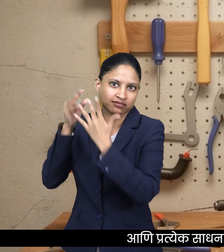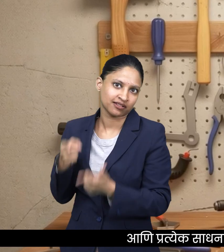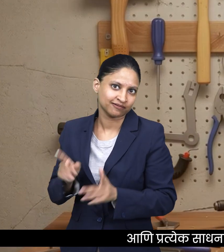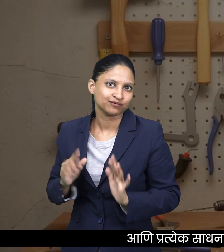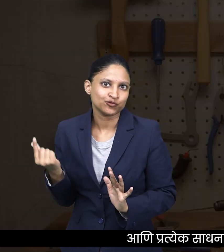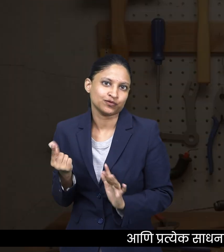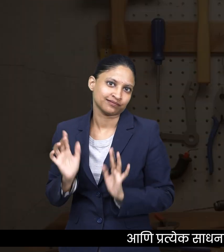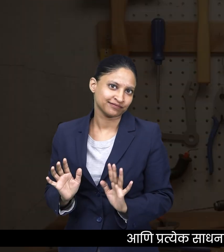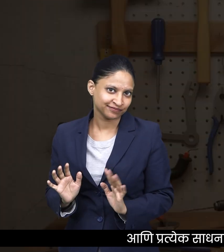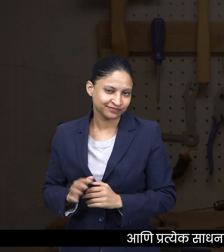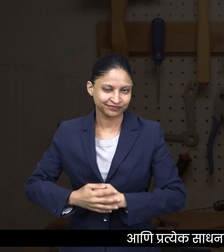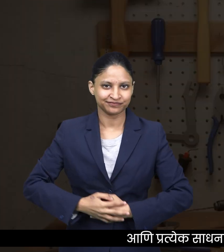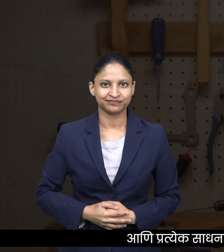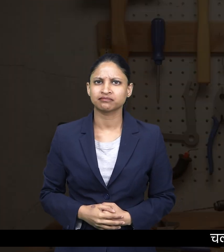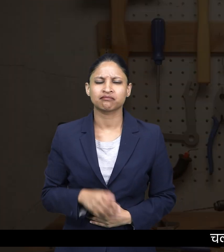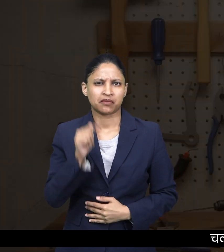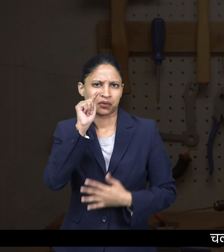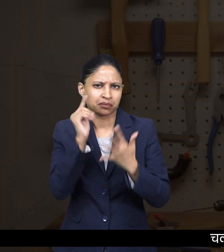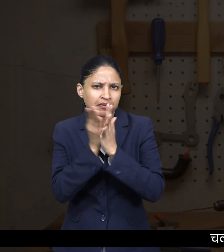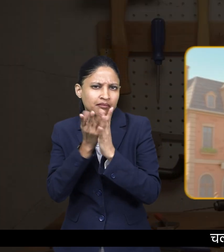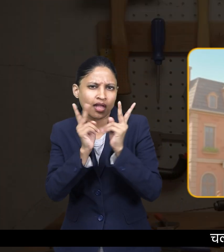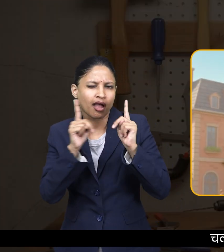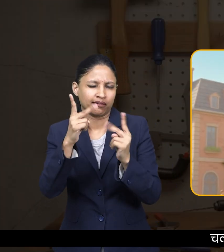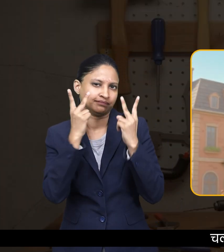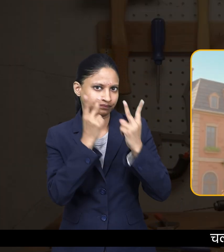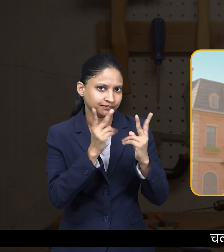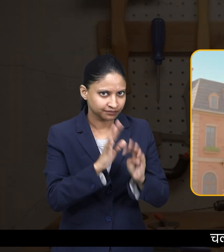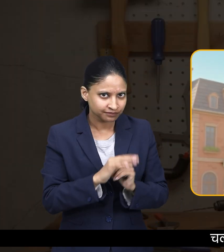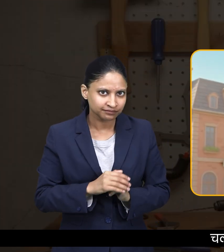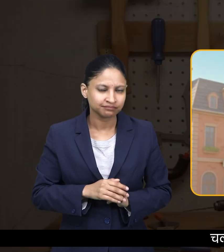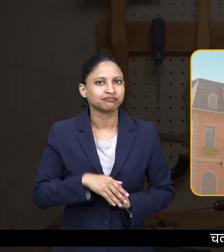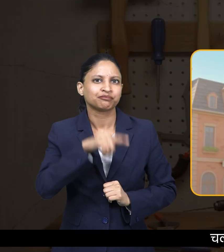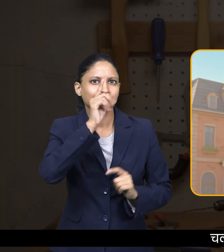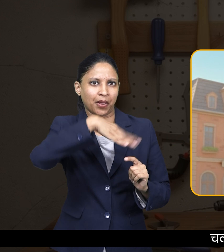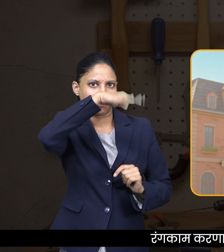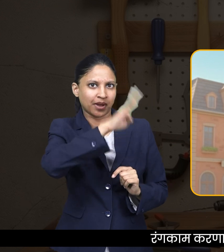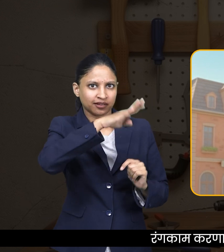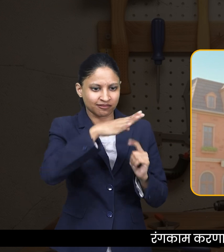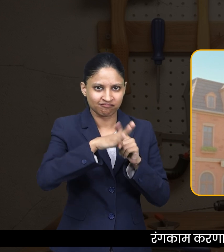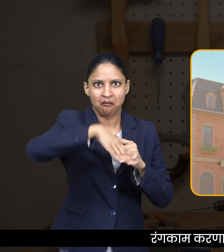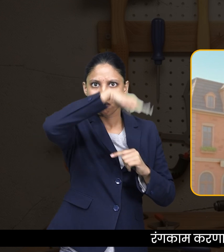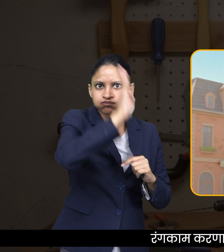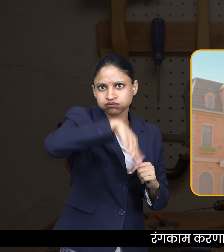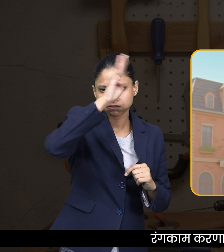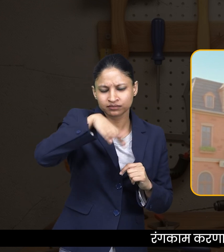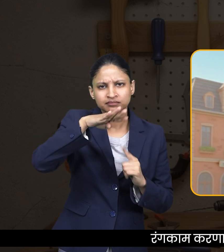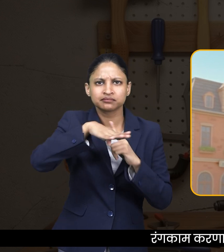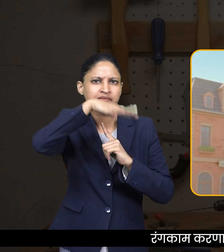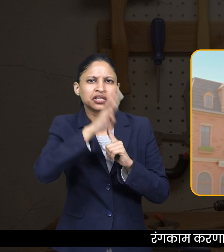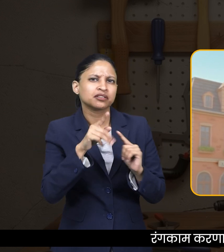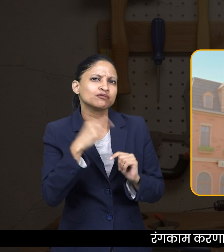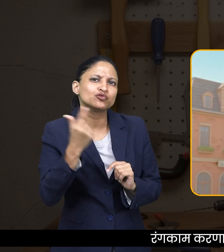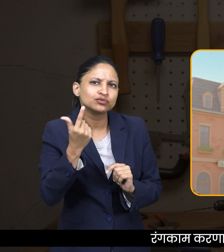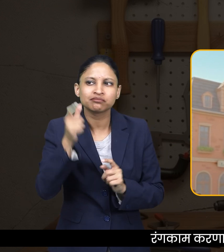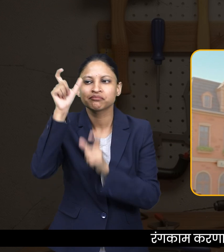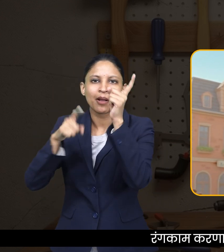चला काही पाहू. रंगकाम